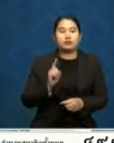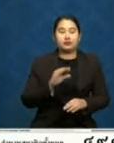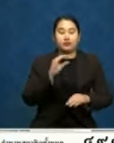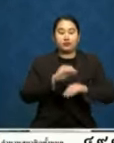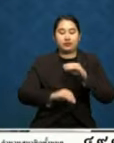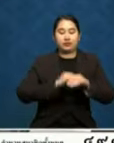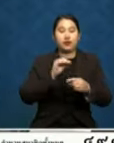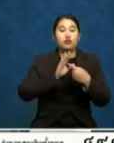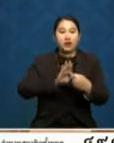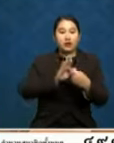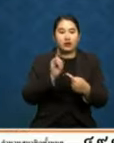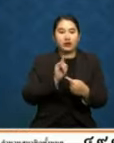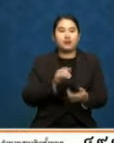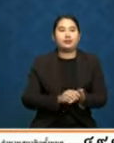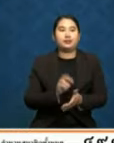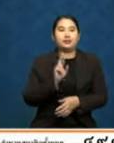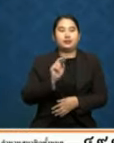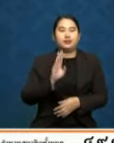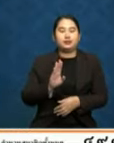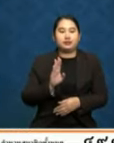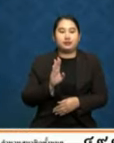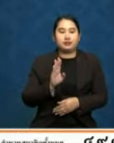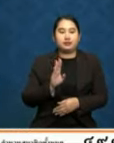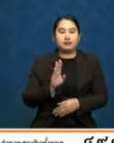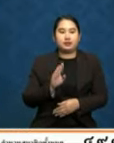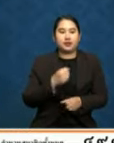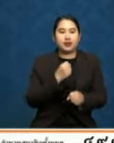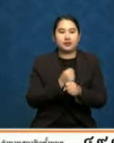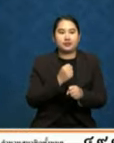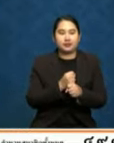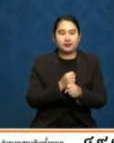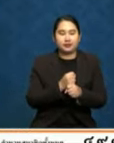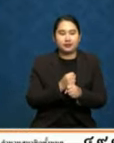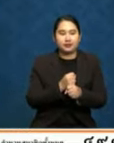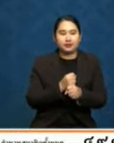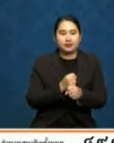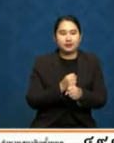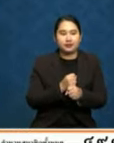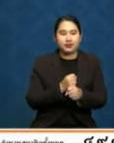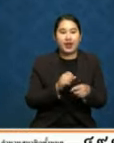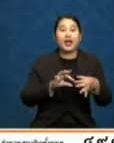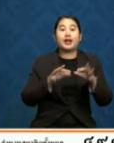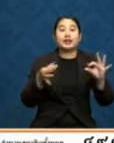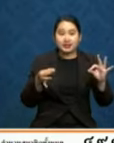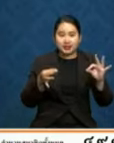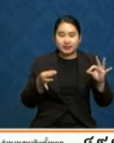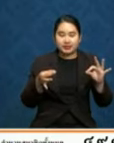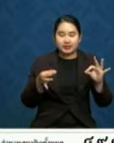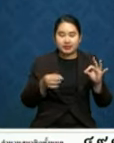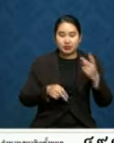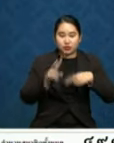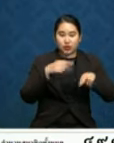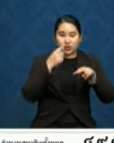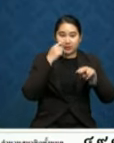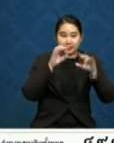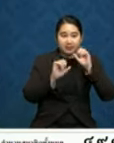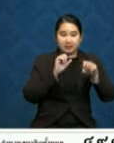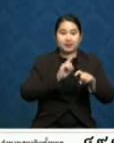งการอย่างระบบสถานะการดำเนินการนะครับสถานะคดีนะครับในการติดตามนะ